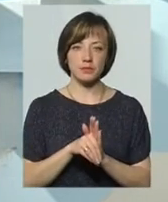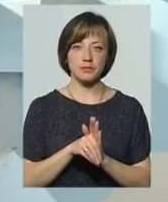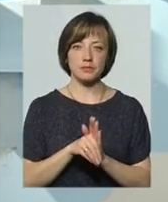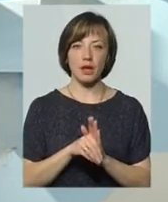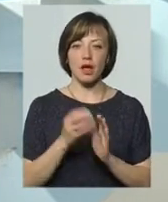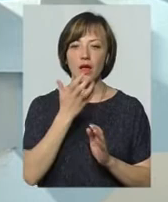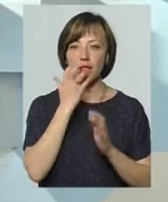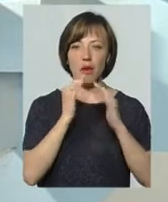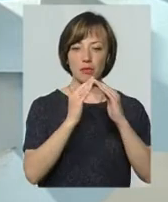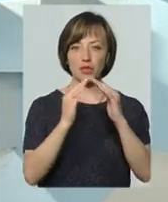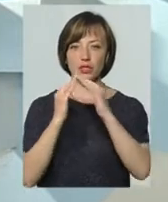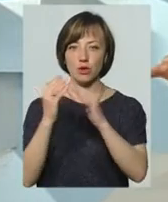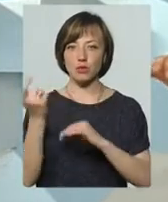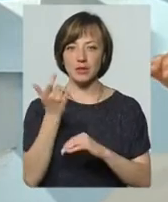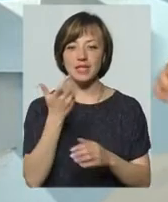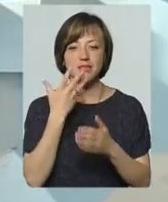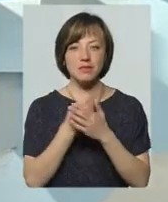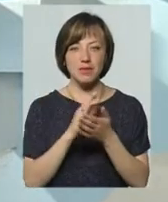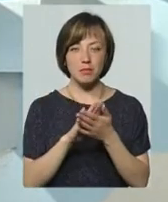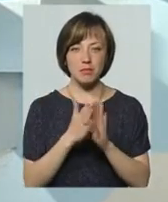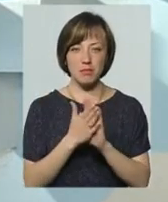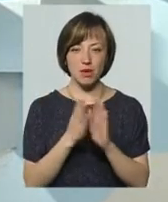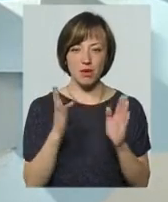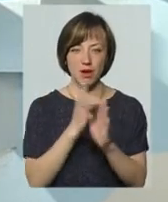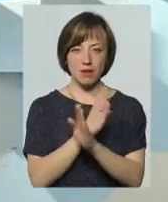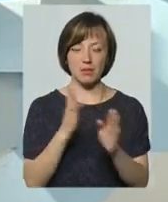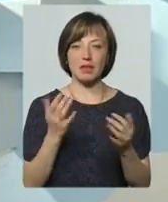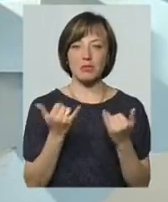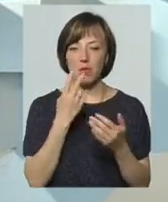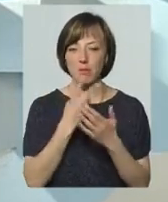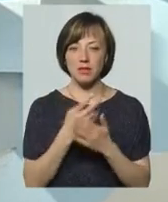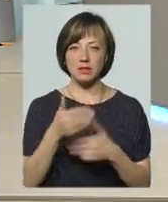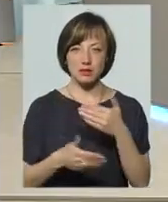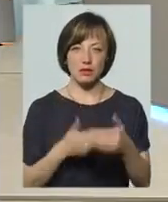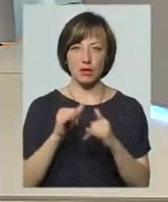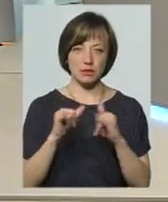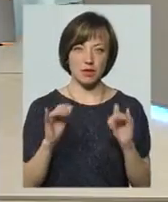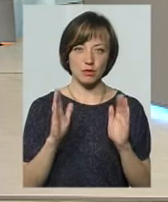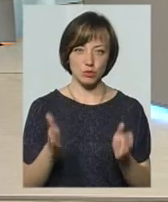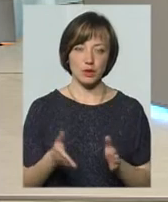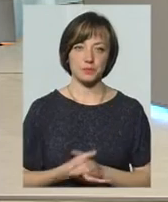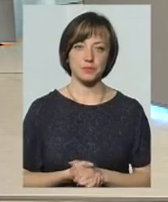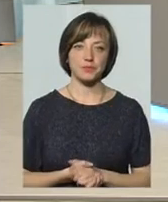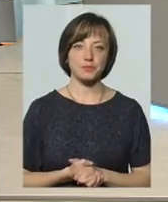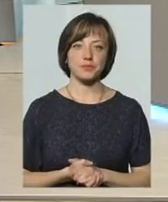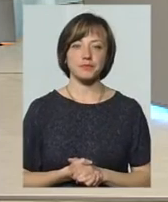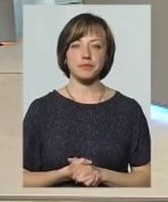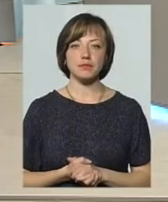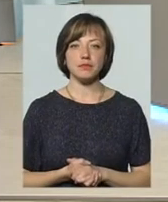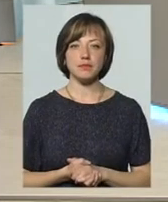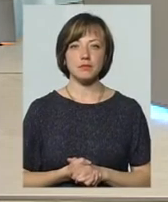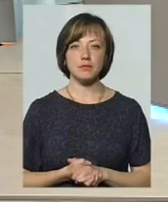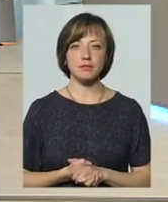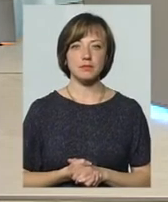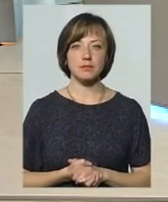тепличне господарство. Це свій мікроклімат. Тобто ви побачите, що ця тенденція буде тільки розвиватися і її спонукає